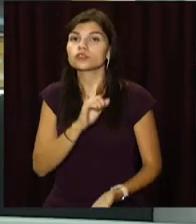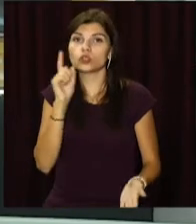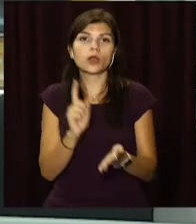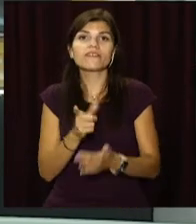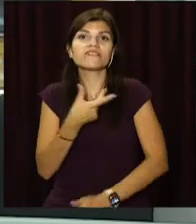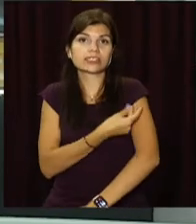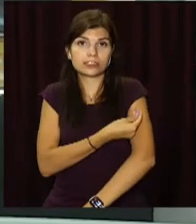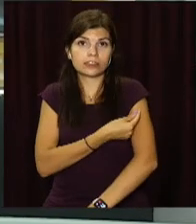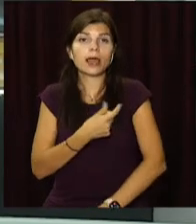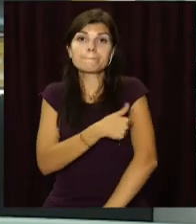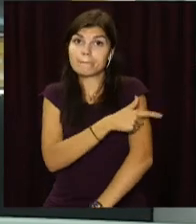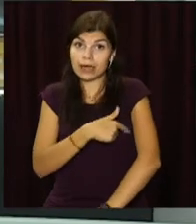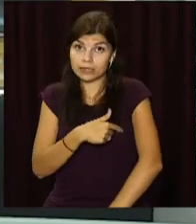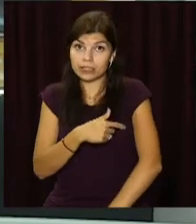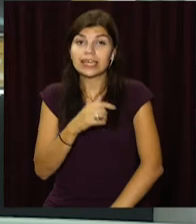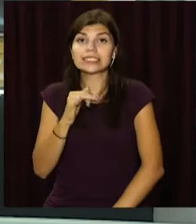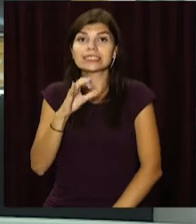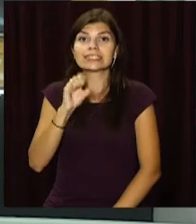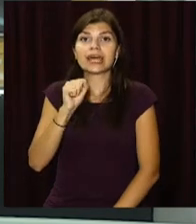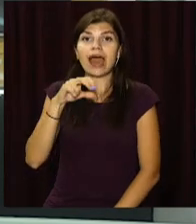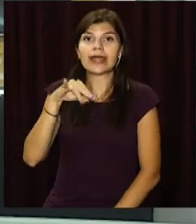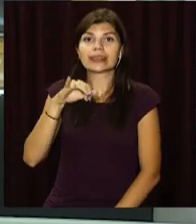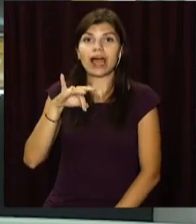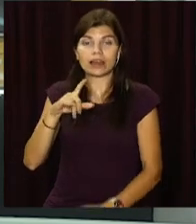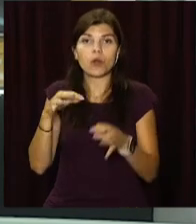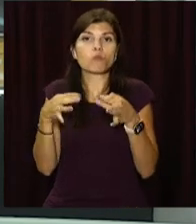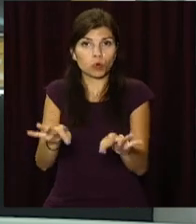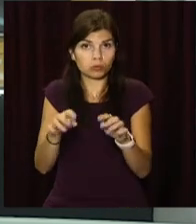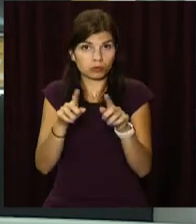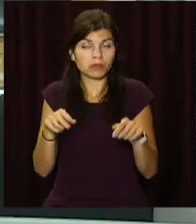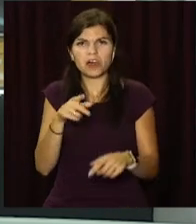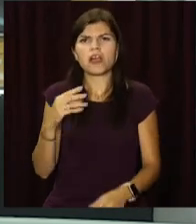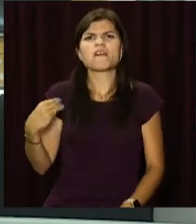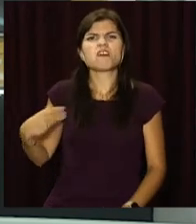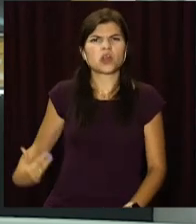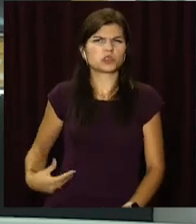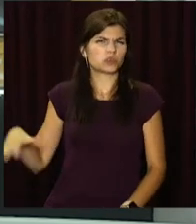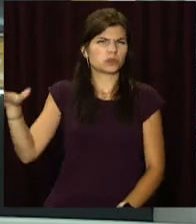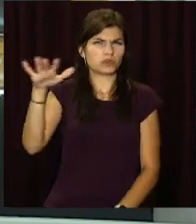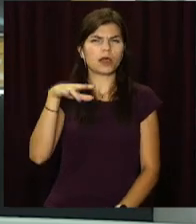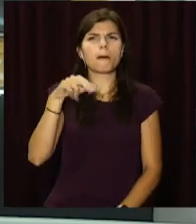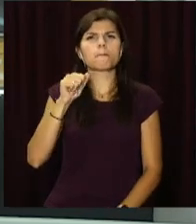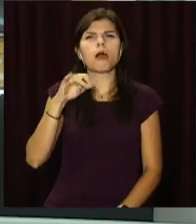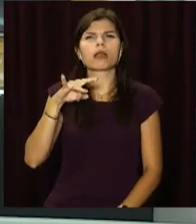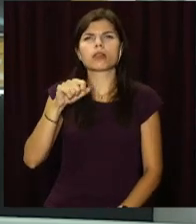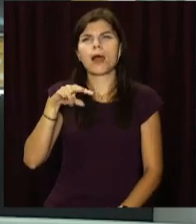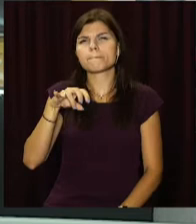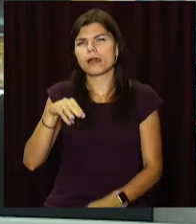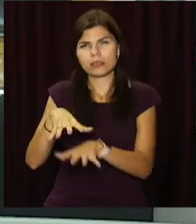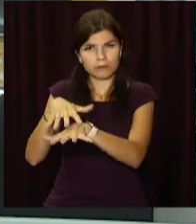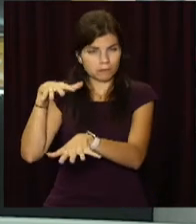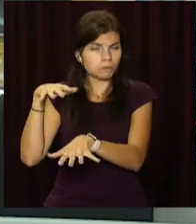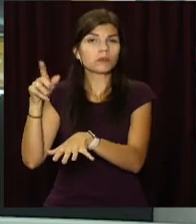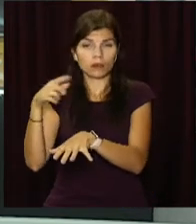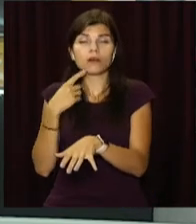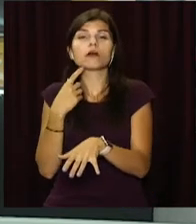Обов'язкова вакцинація медиків і санітарні перепустки. Нижня палата французького парламенту схвалила законопроєкт про посилення боротьби